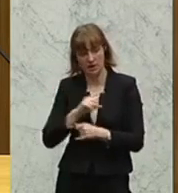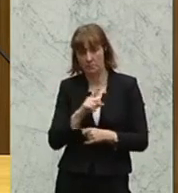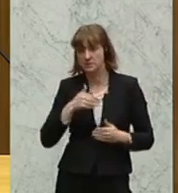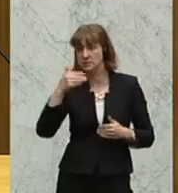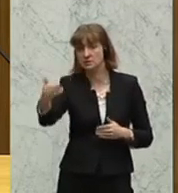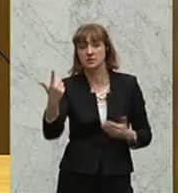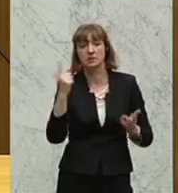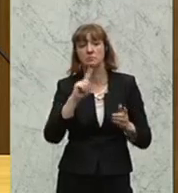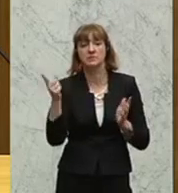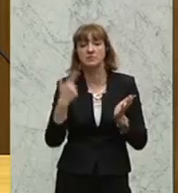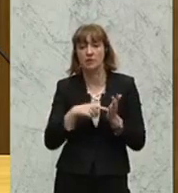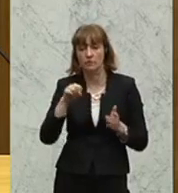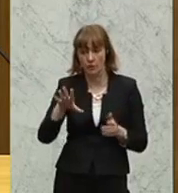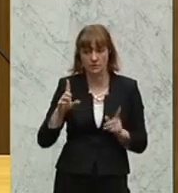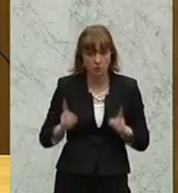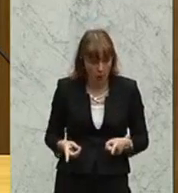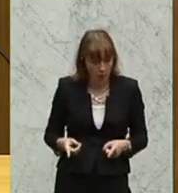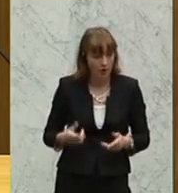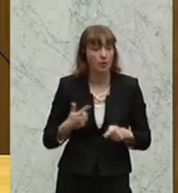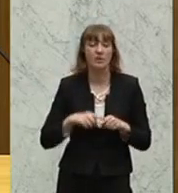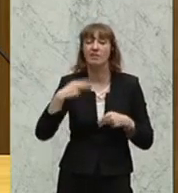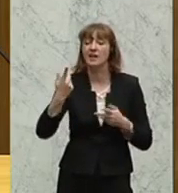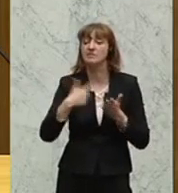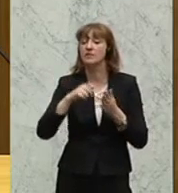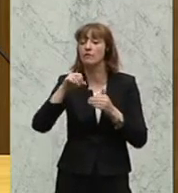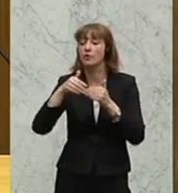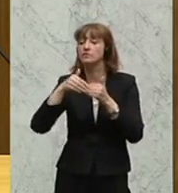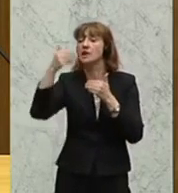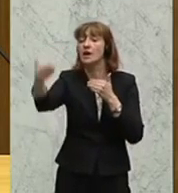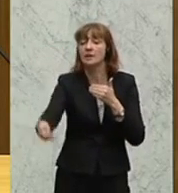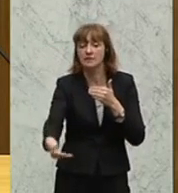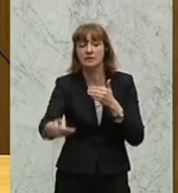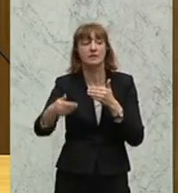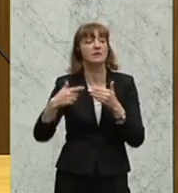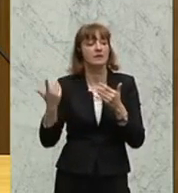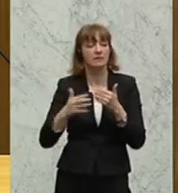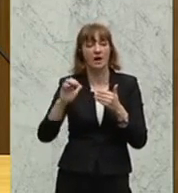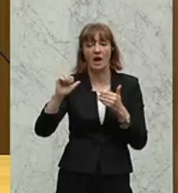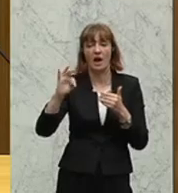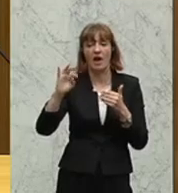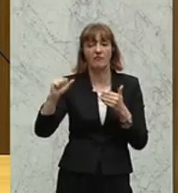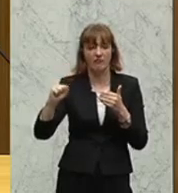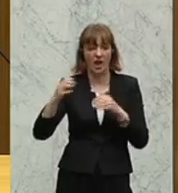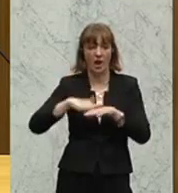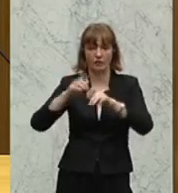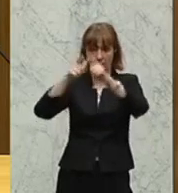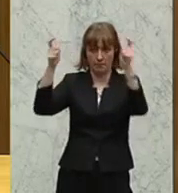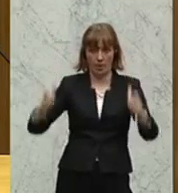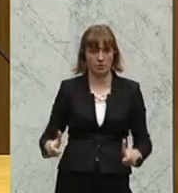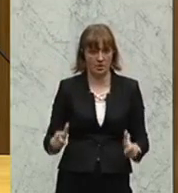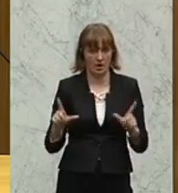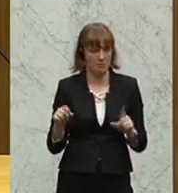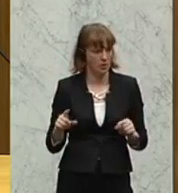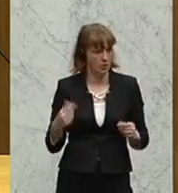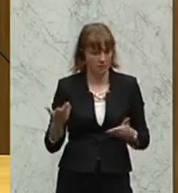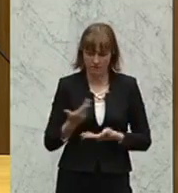an die wirtschaftliche Lebensdauer angenähert werden. Bei Wellness- und Freizeitinfrastruktur statt 33